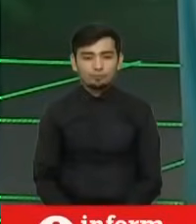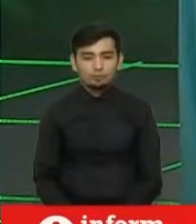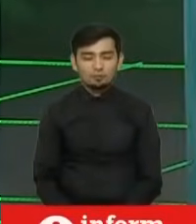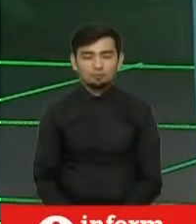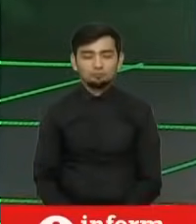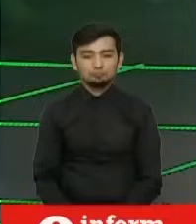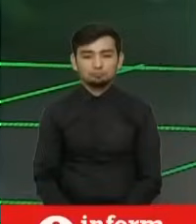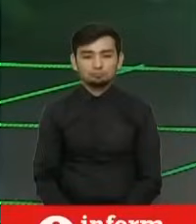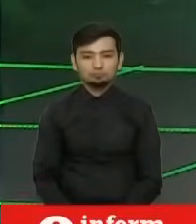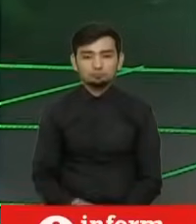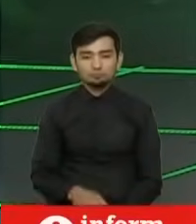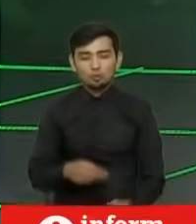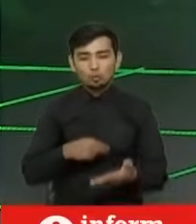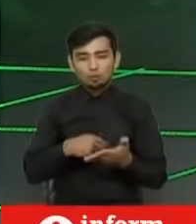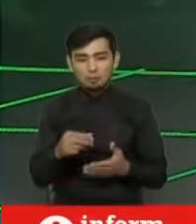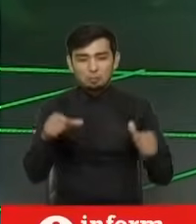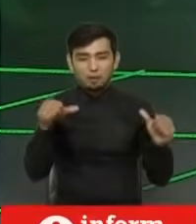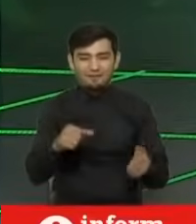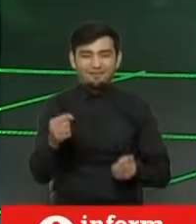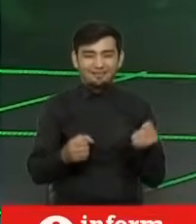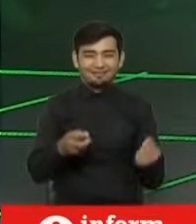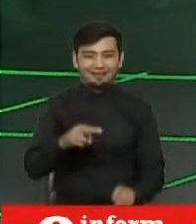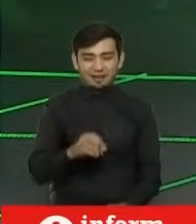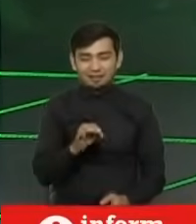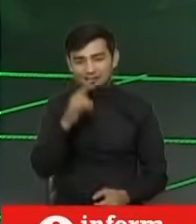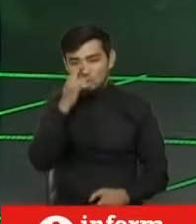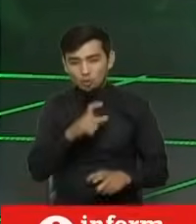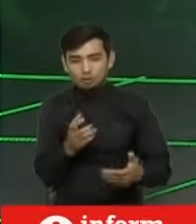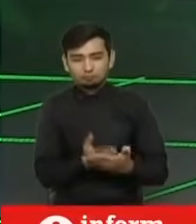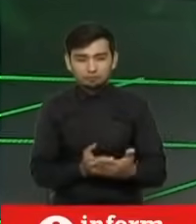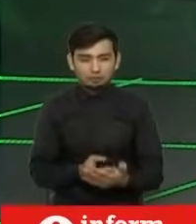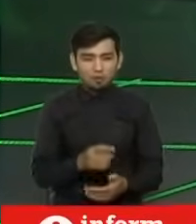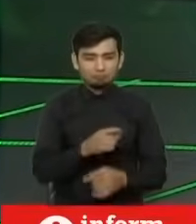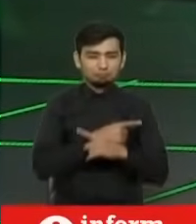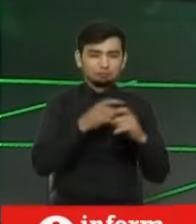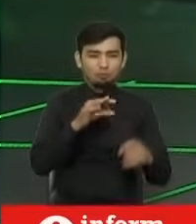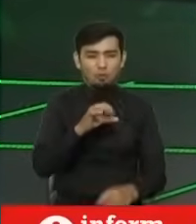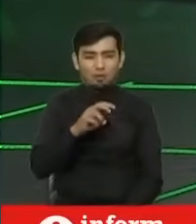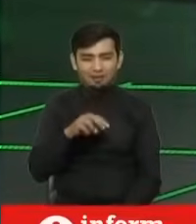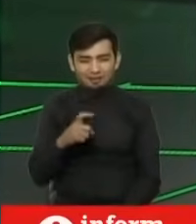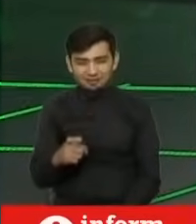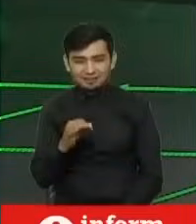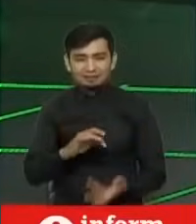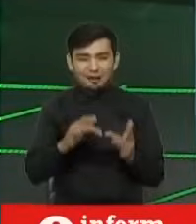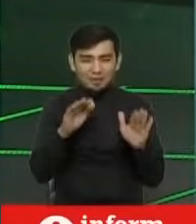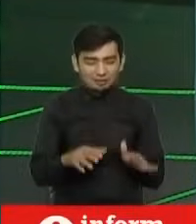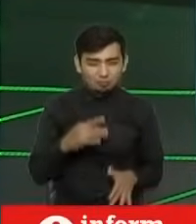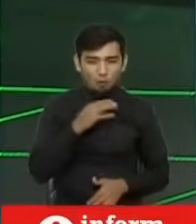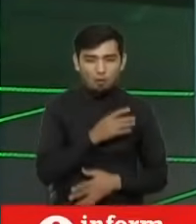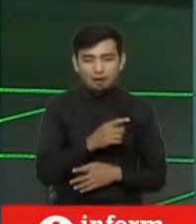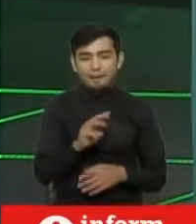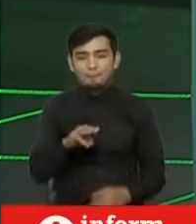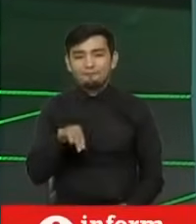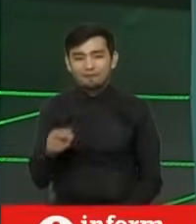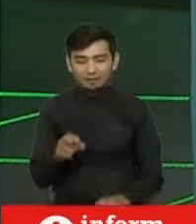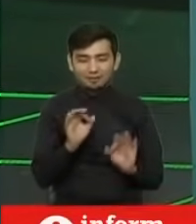законодательства купить водительские права НМ на сайтах объявлений и в социальных сетях в МВД предупредили что